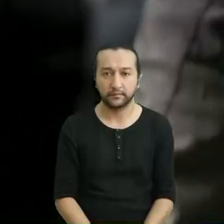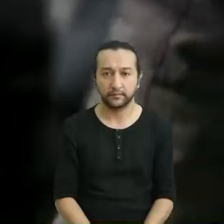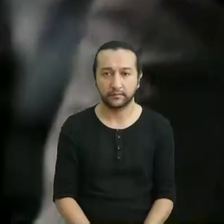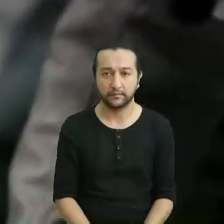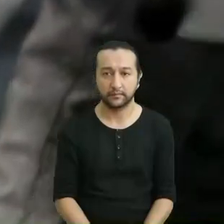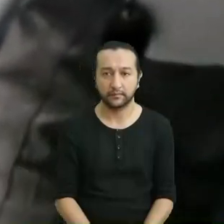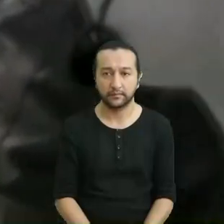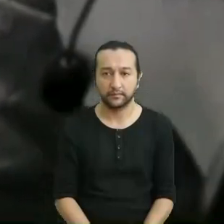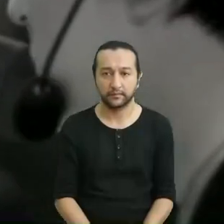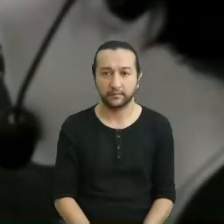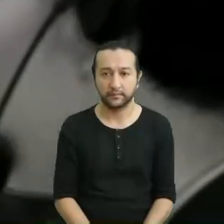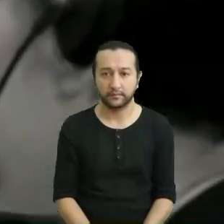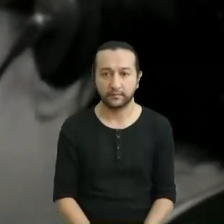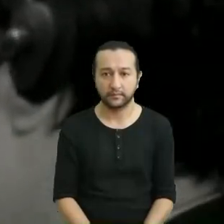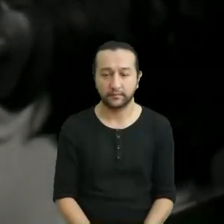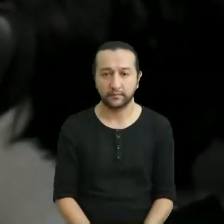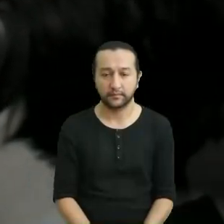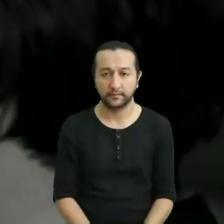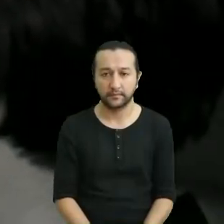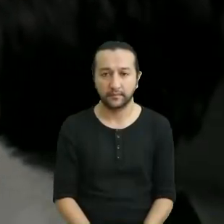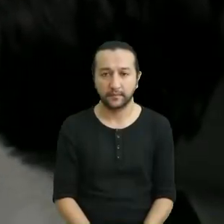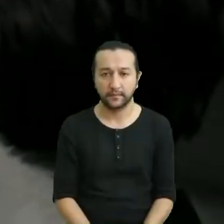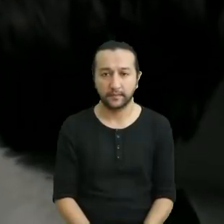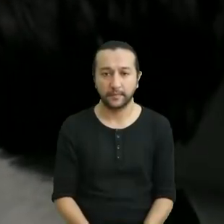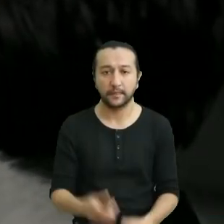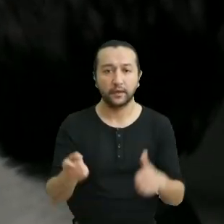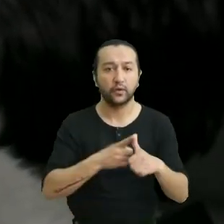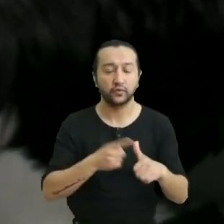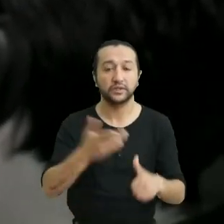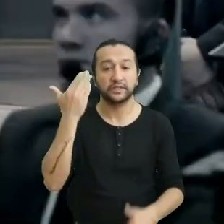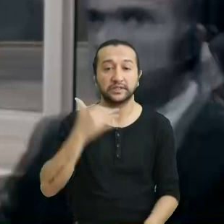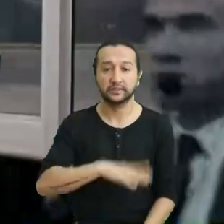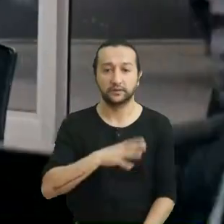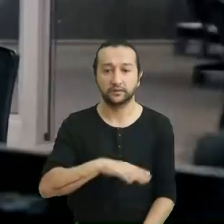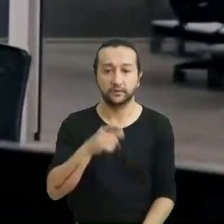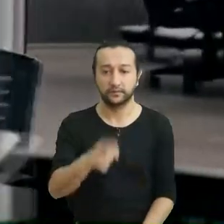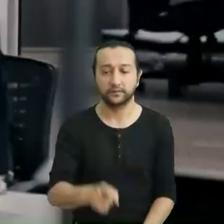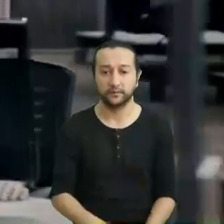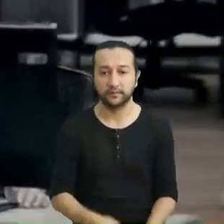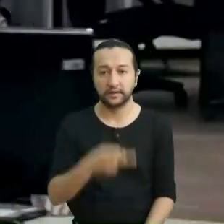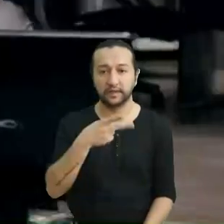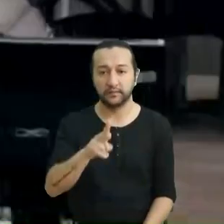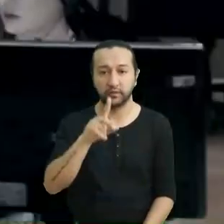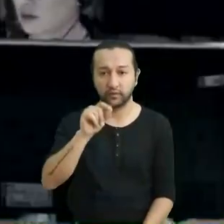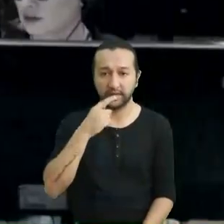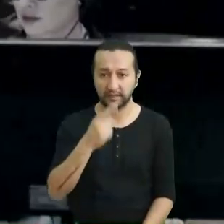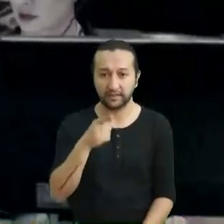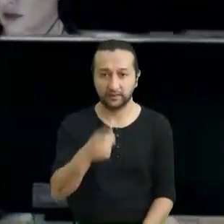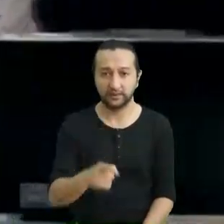Hamza Begüm'ün bilgisayarında Asaf'ın bilgilerini inceliyor. Öncesini istiyorum. 2010'dan